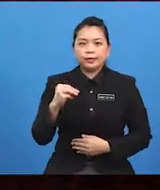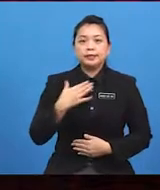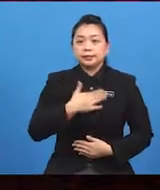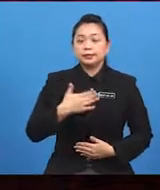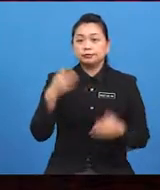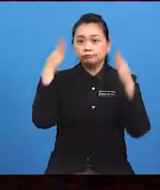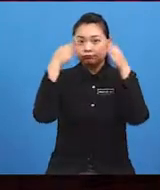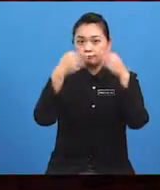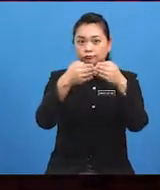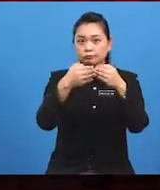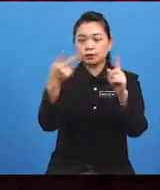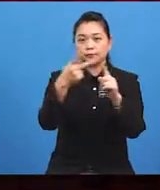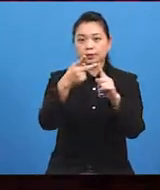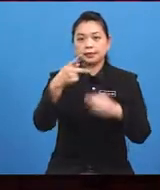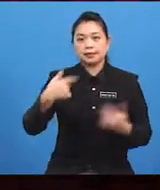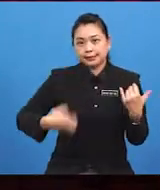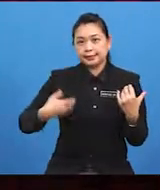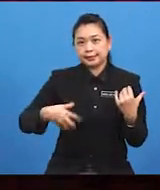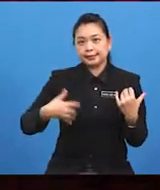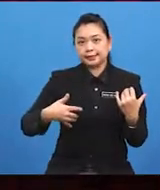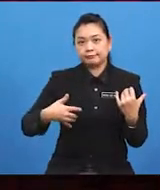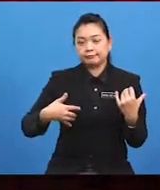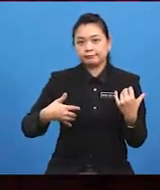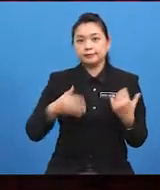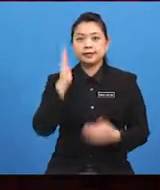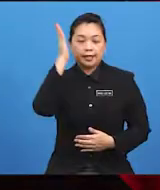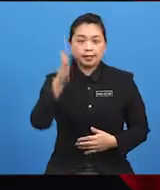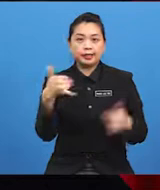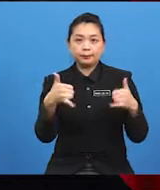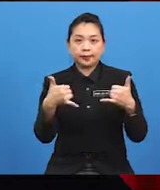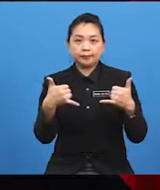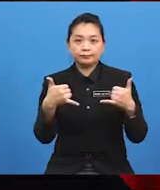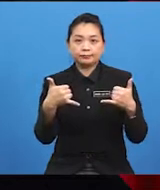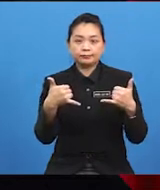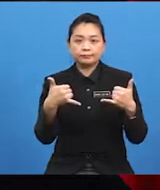tumpuan kepada penjarian skill G minor harmonic yang akan dimainkan.